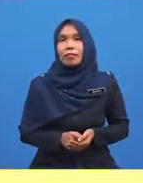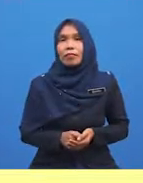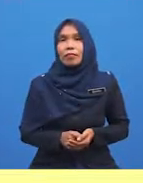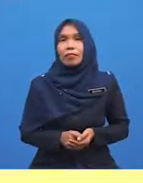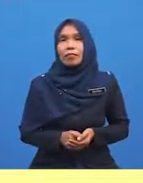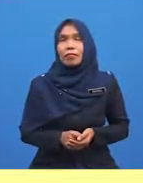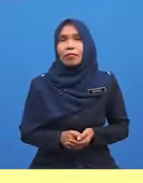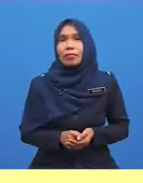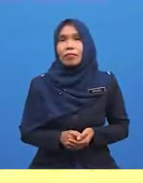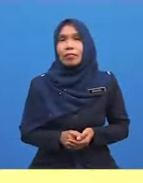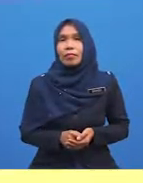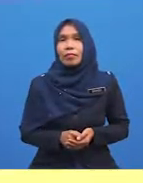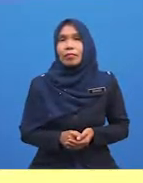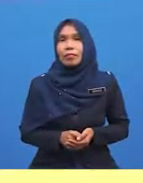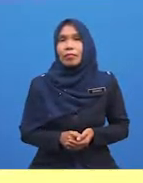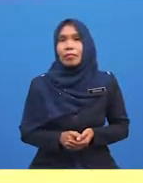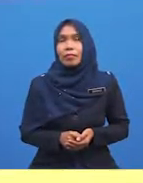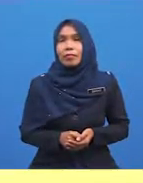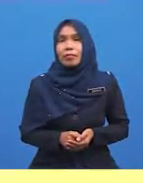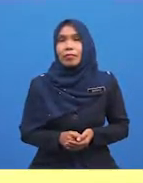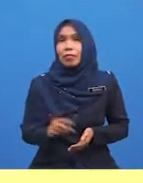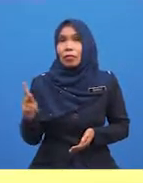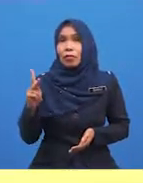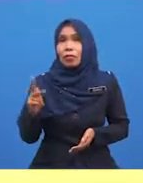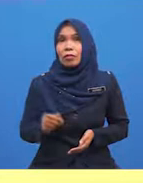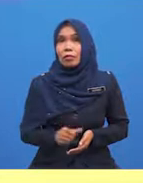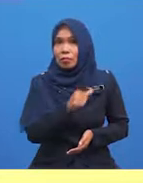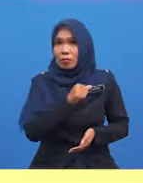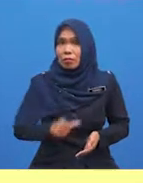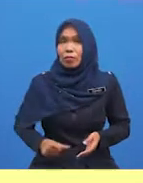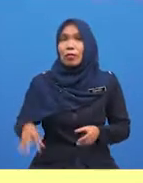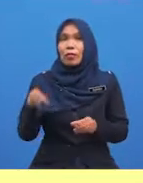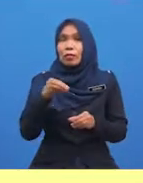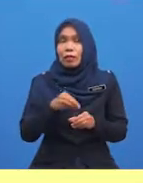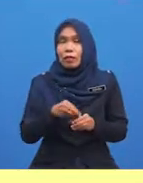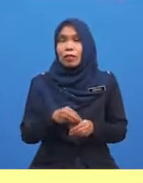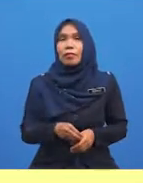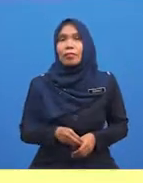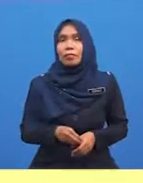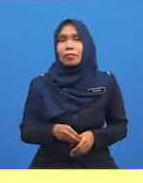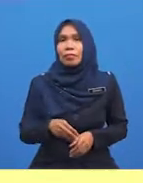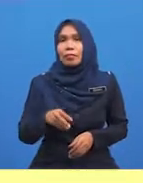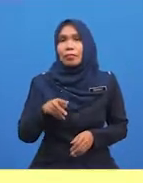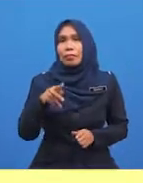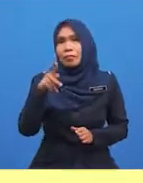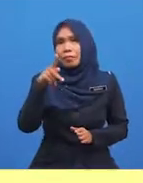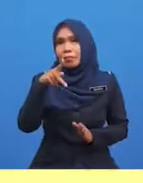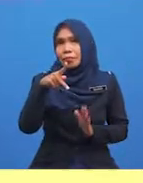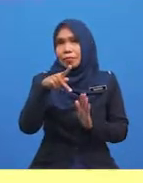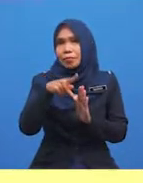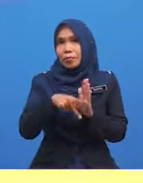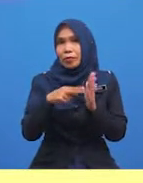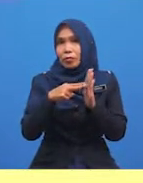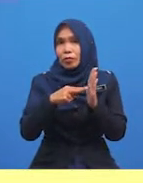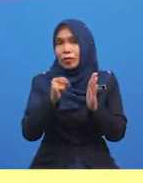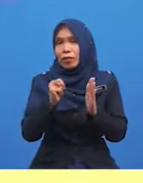yang di-Pertuan Agong dalam bidang perundangan. Bagi tugas yang di-Pertuan Agong yang keempat